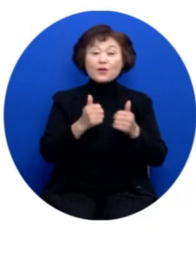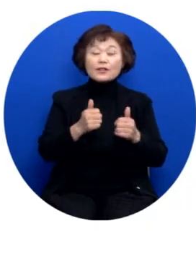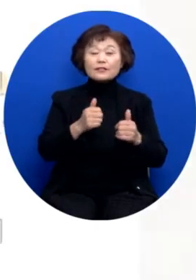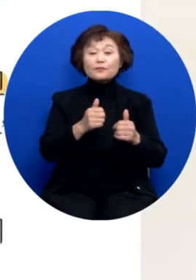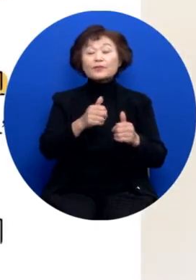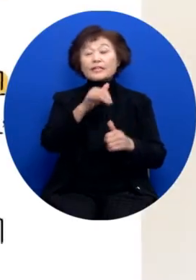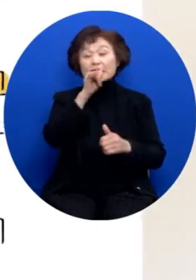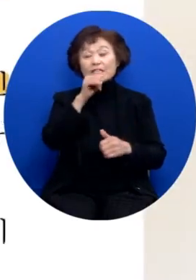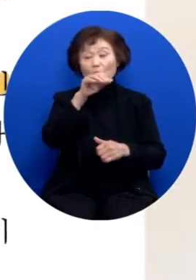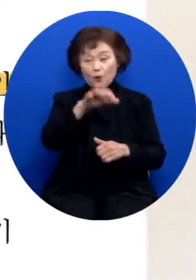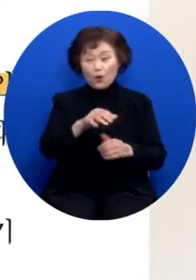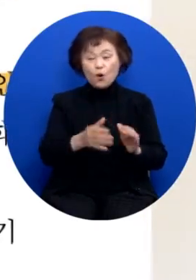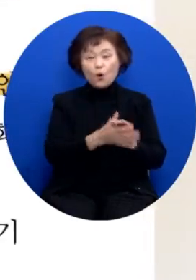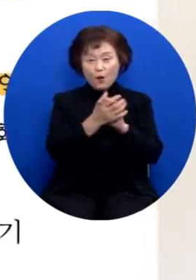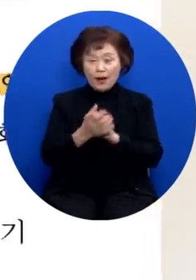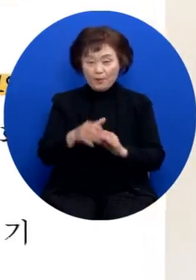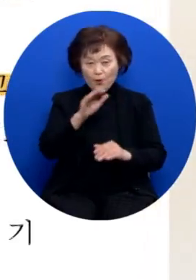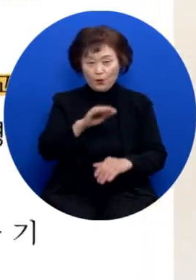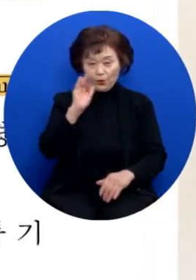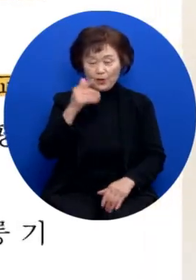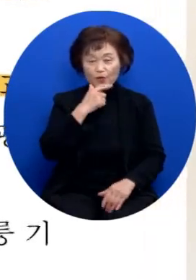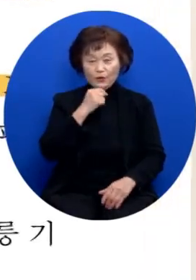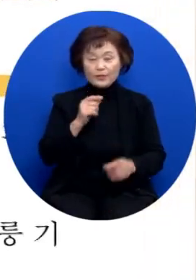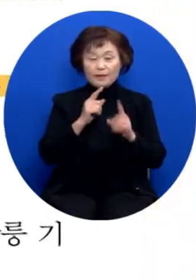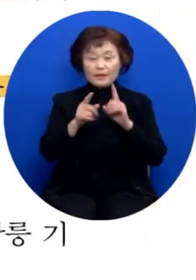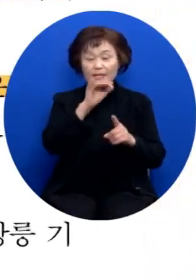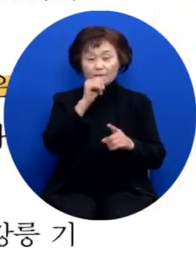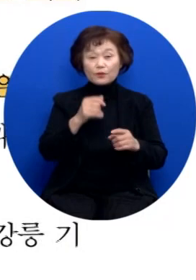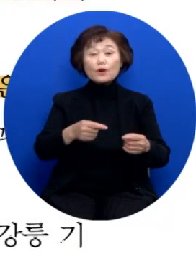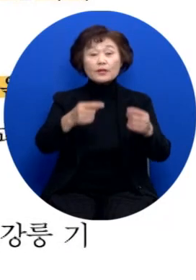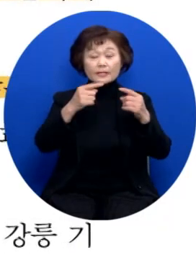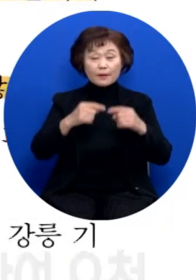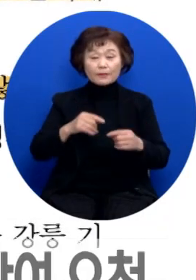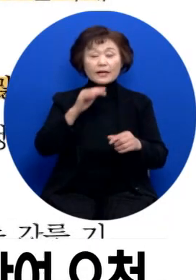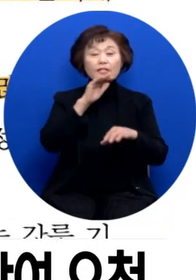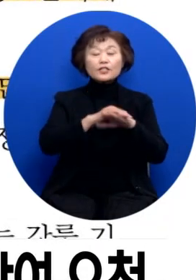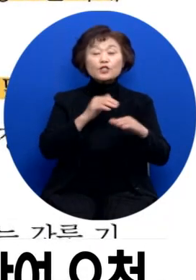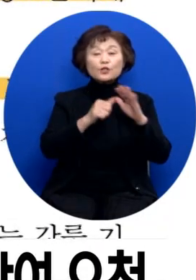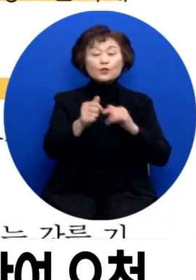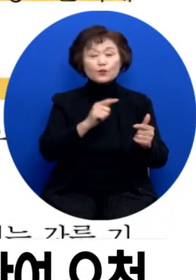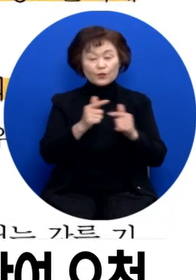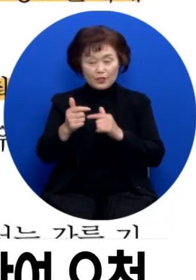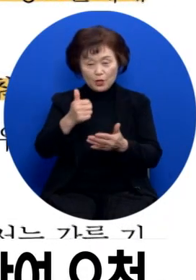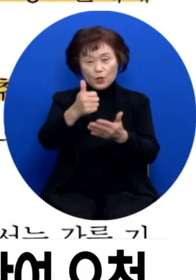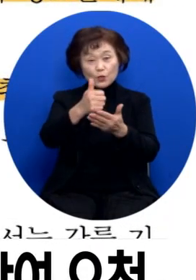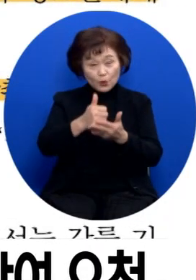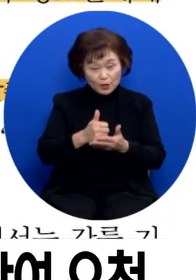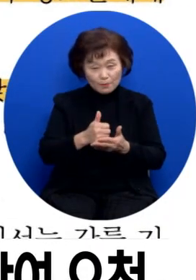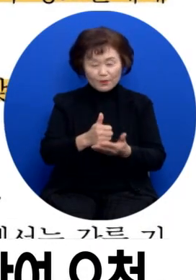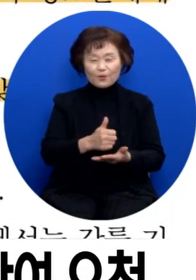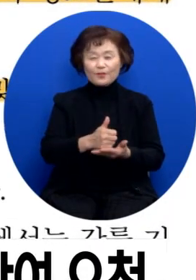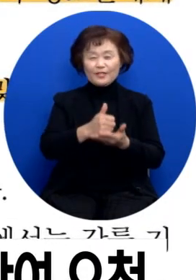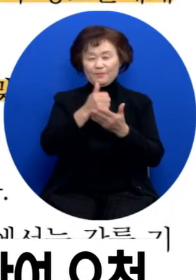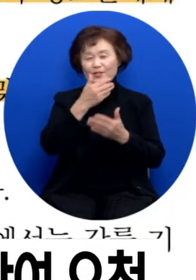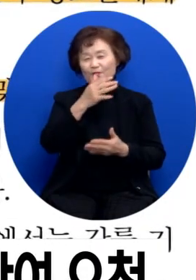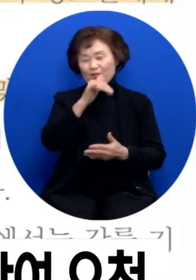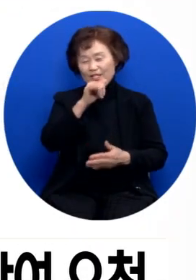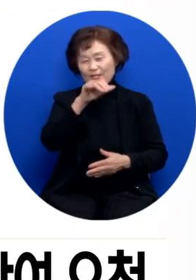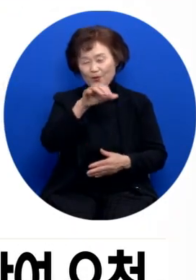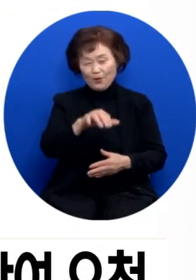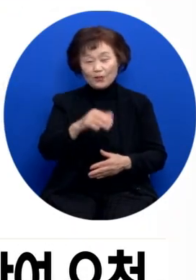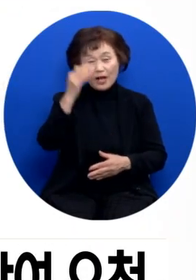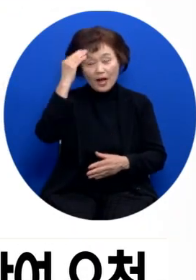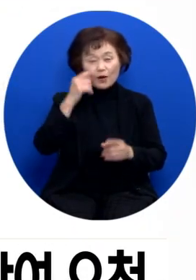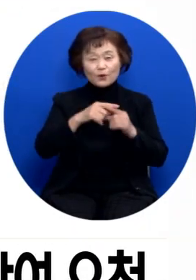전했습니다 또 한국교회는 참가한 선수들을 손님으로 섬기며 대회의 성공을 견인할 수 있길 바란다며 한국